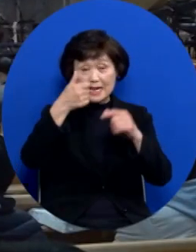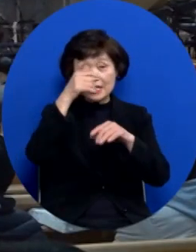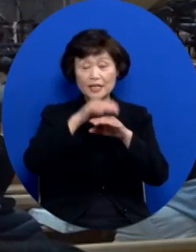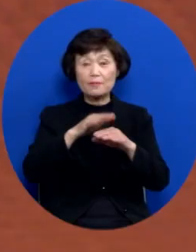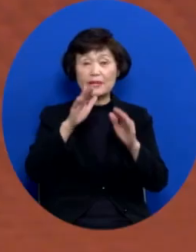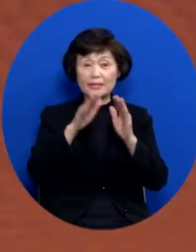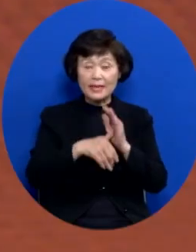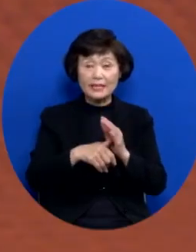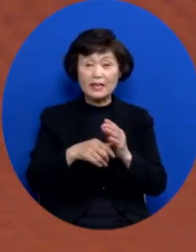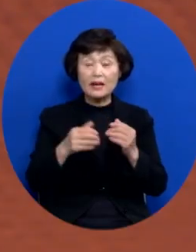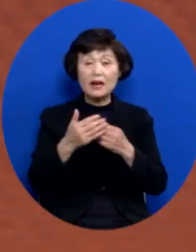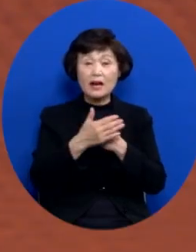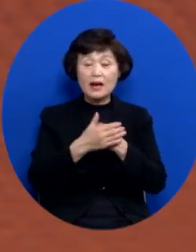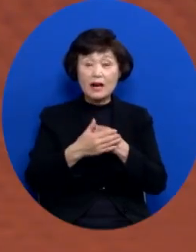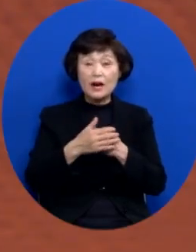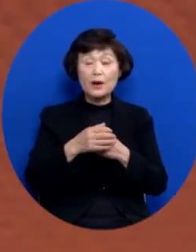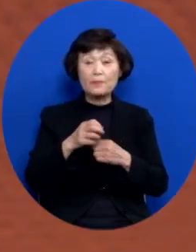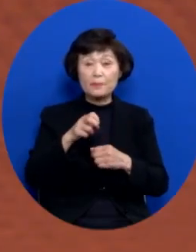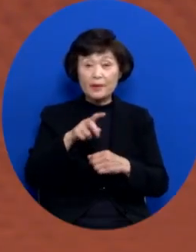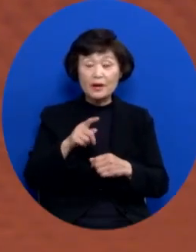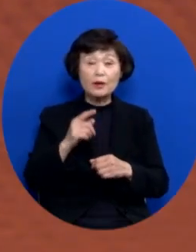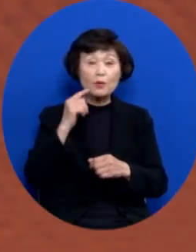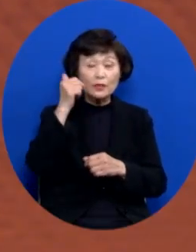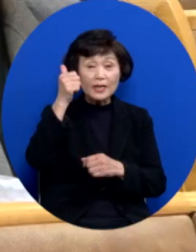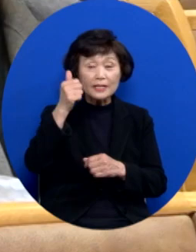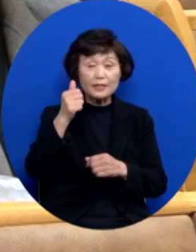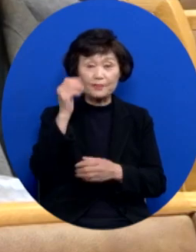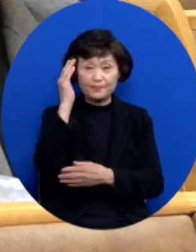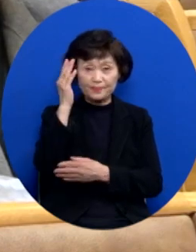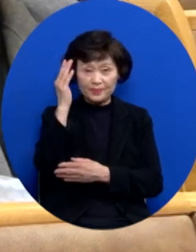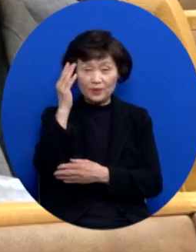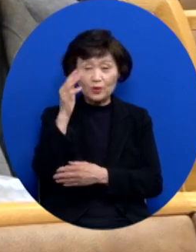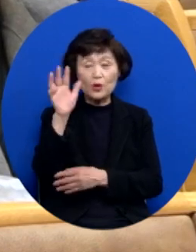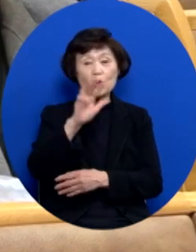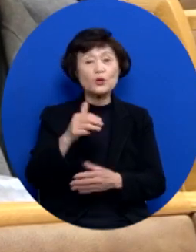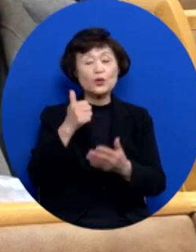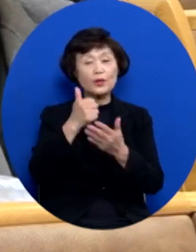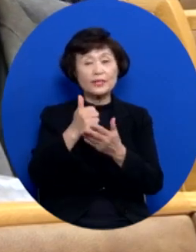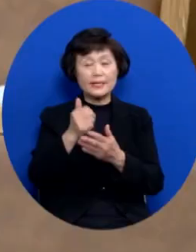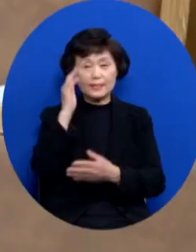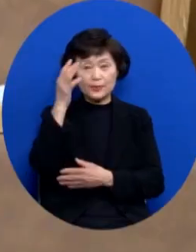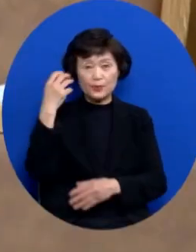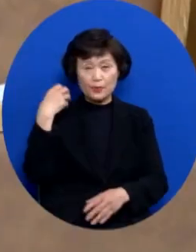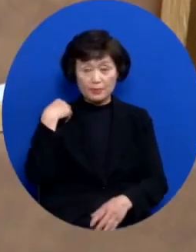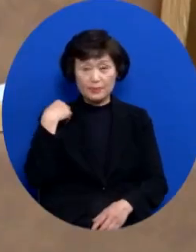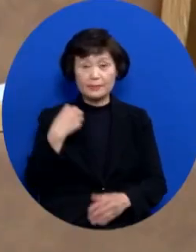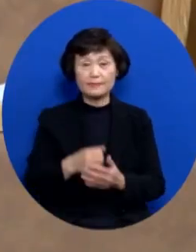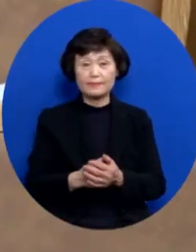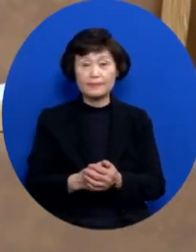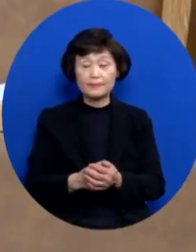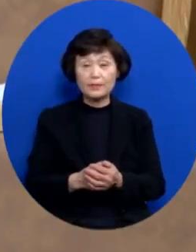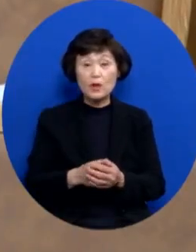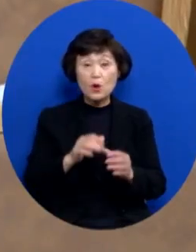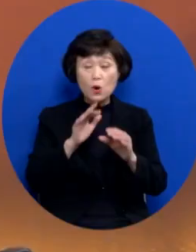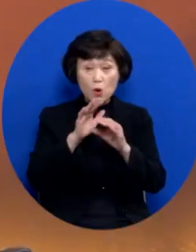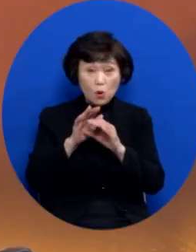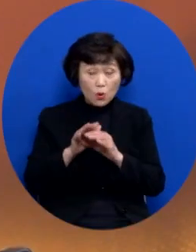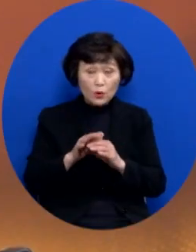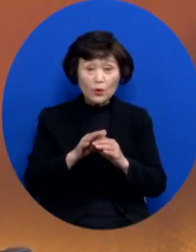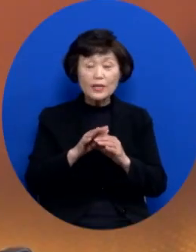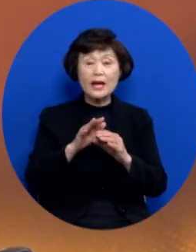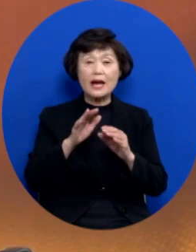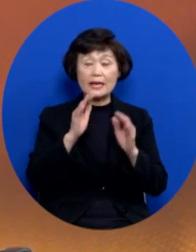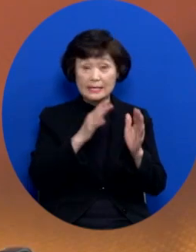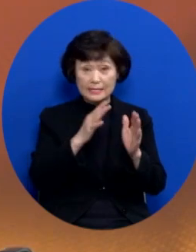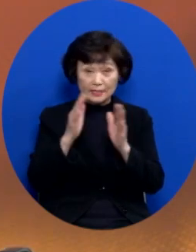선교위원장인 은평선결교회 유승대 목사의 인도로 김주원 총회장이 설교를 전했습니다. 김 총회장은 코로나 팬데믹을